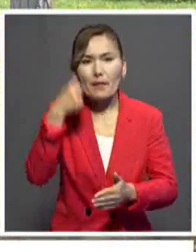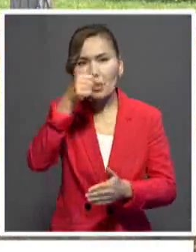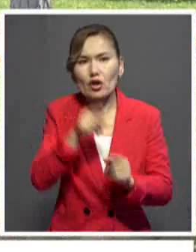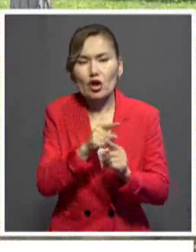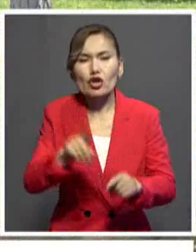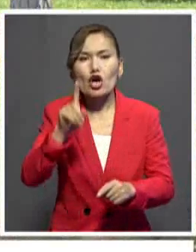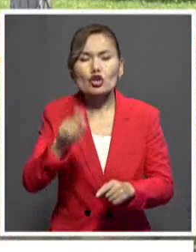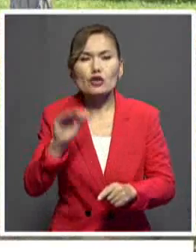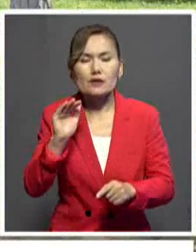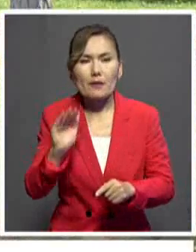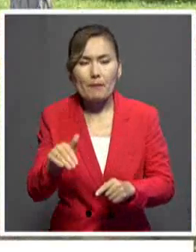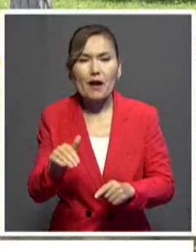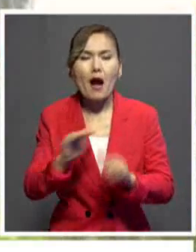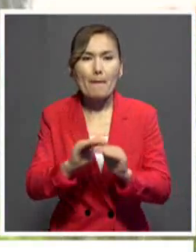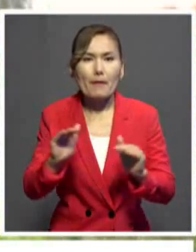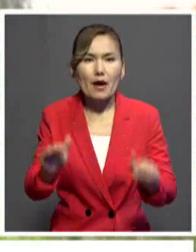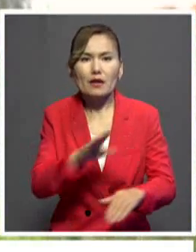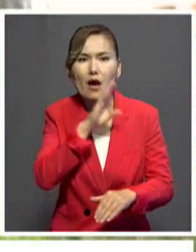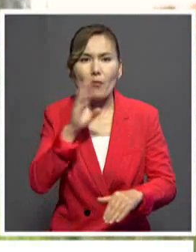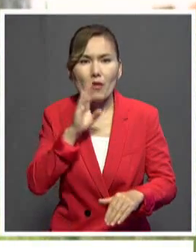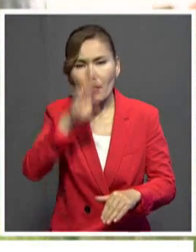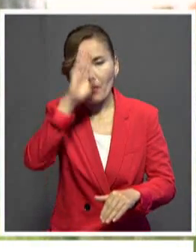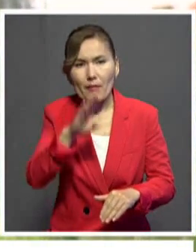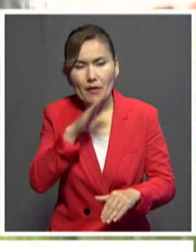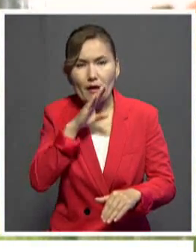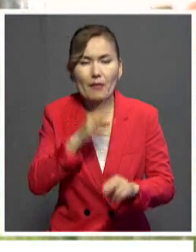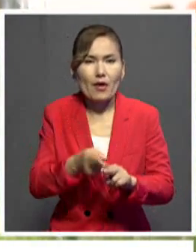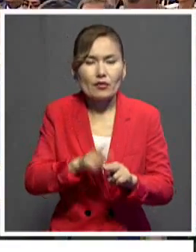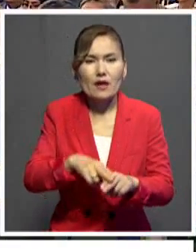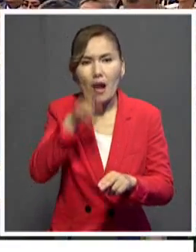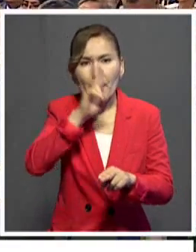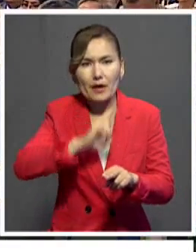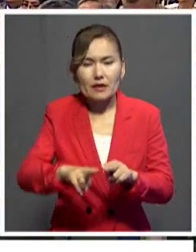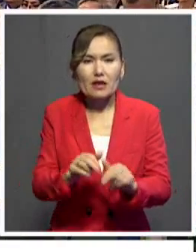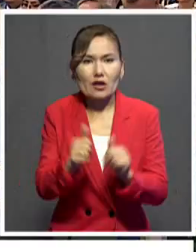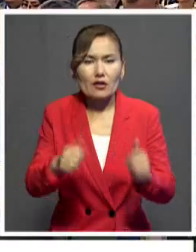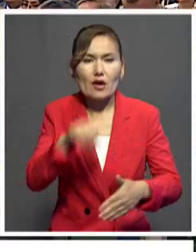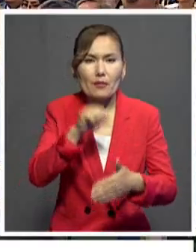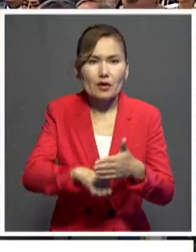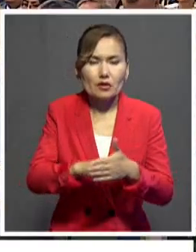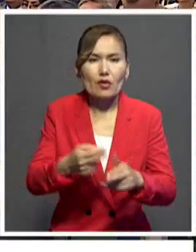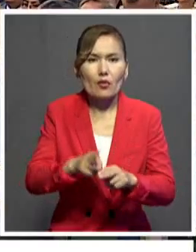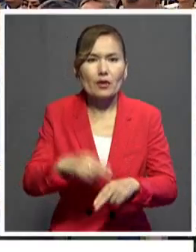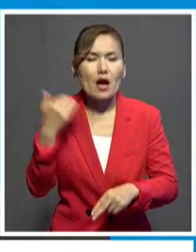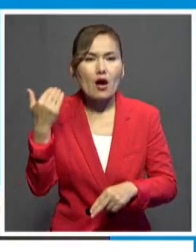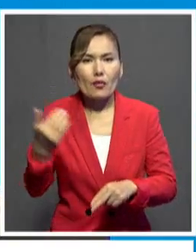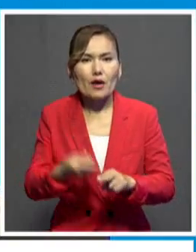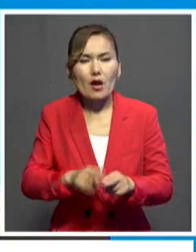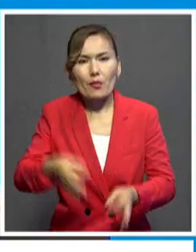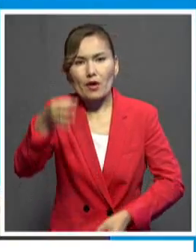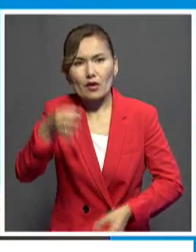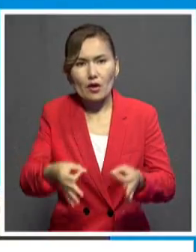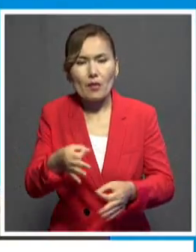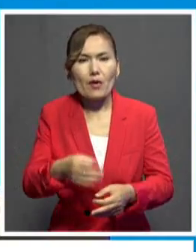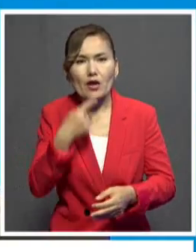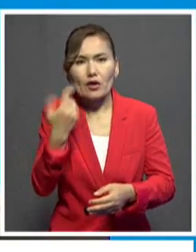мыңнан астам бала әке немесе ана тәрбиесінен айырылды. Бүгінгі жиында жоғары сот төрағасының кеңесшісі Сағатбек Сүлеймен осы мәселені